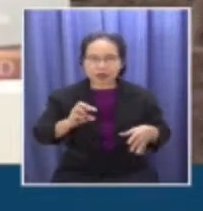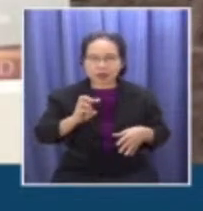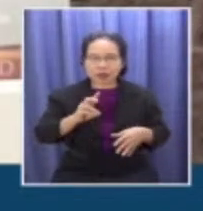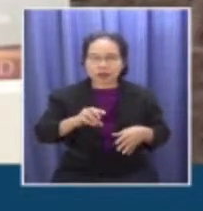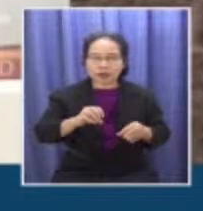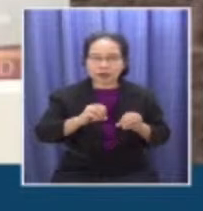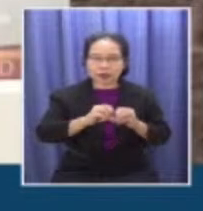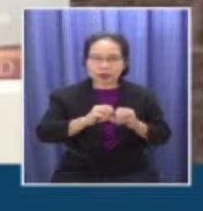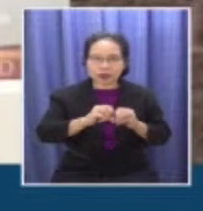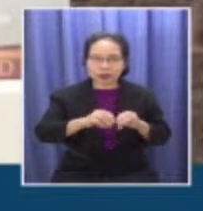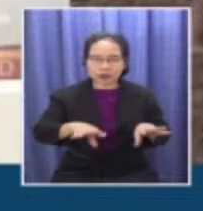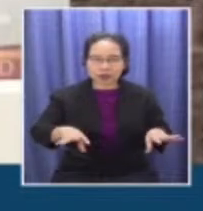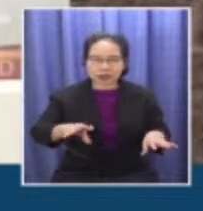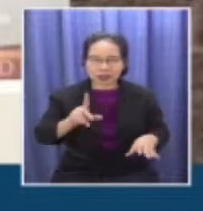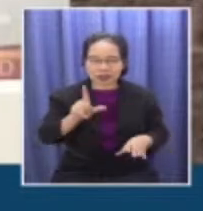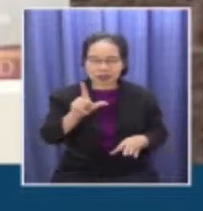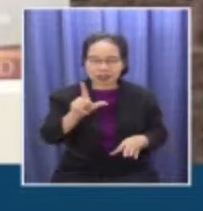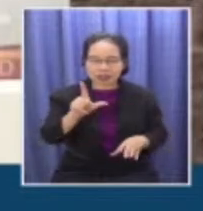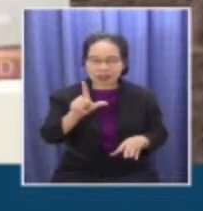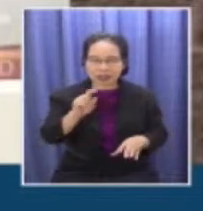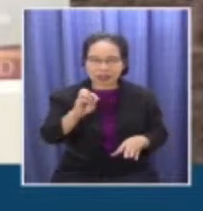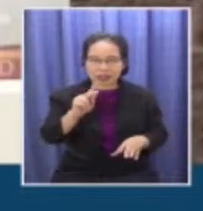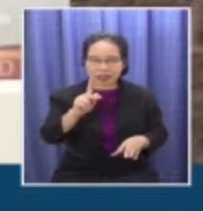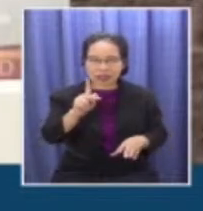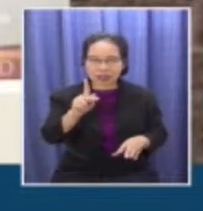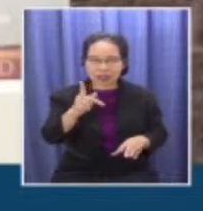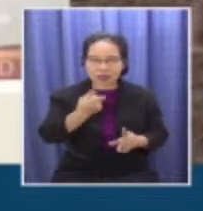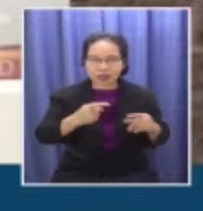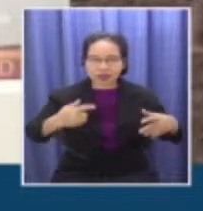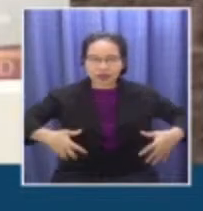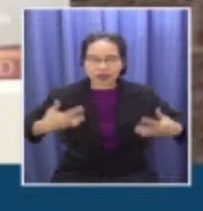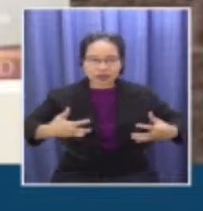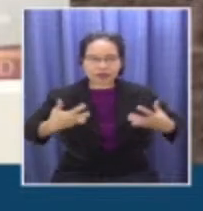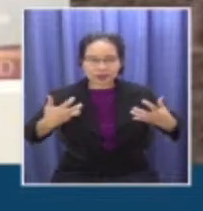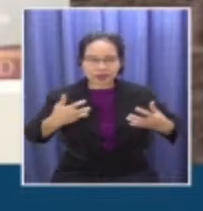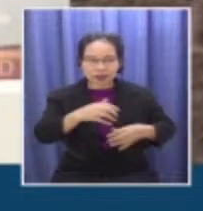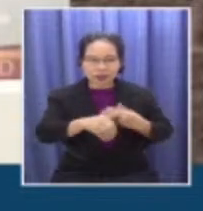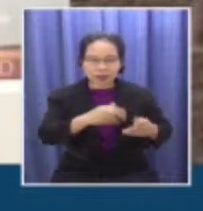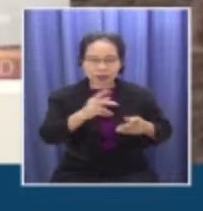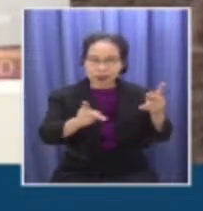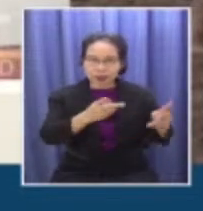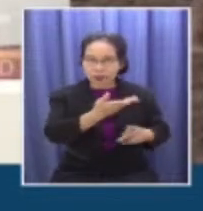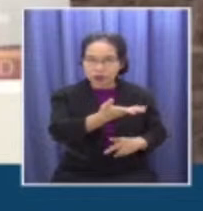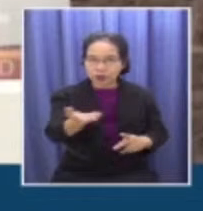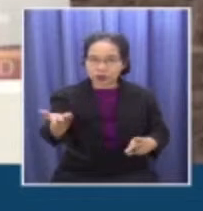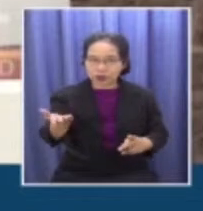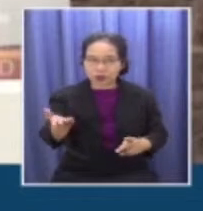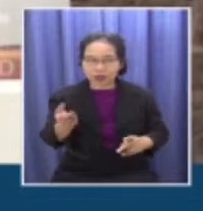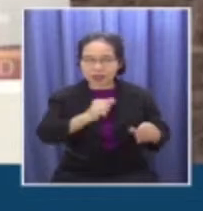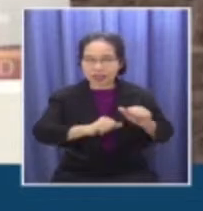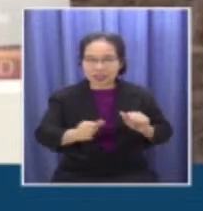mu nyansapɛ gyimifoɔ a yɛnu yɛ ho se yɛbɔ wɔn